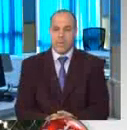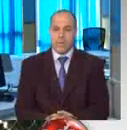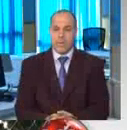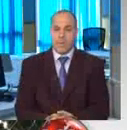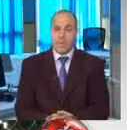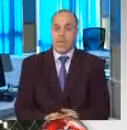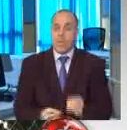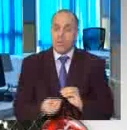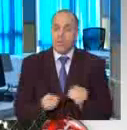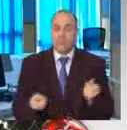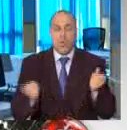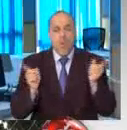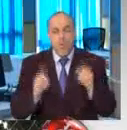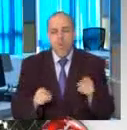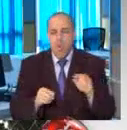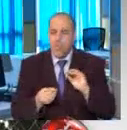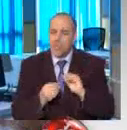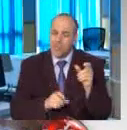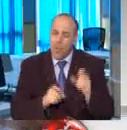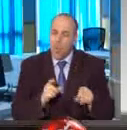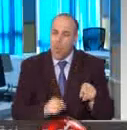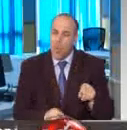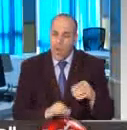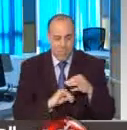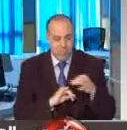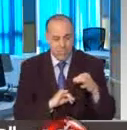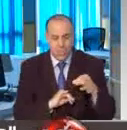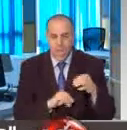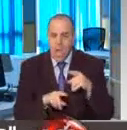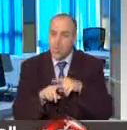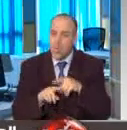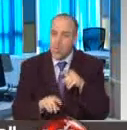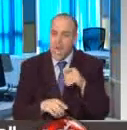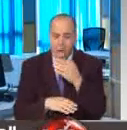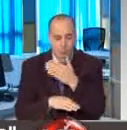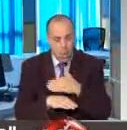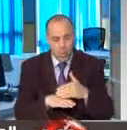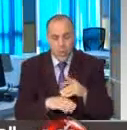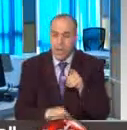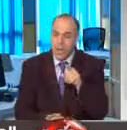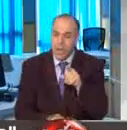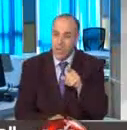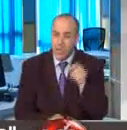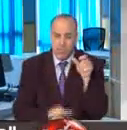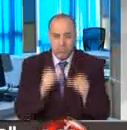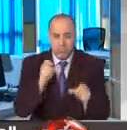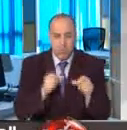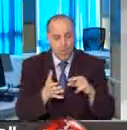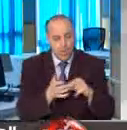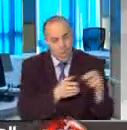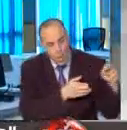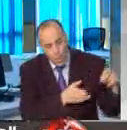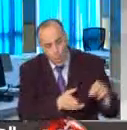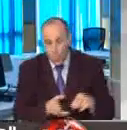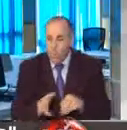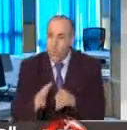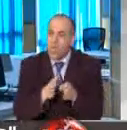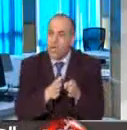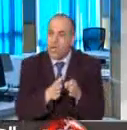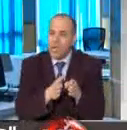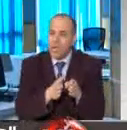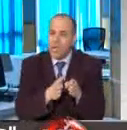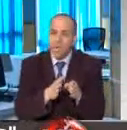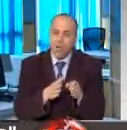يزداد الوضع الإنساني تأزما بقرية إيدومين اليونانية الحدودية، مهاجرون سوريون في غالبيتهم